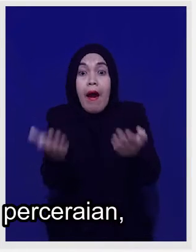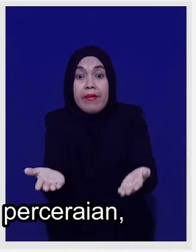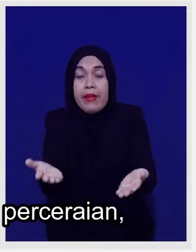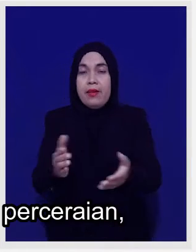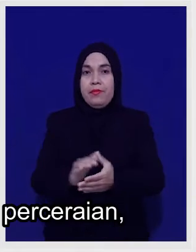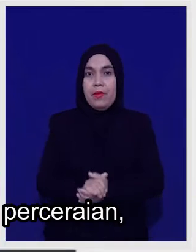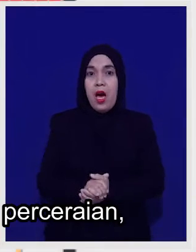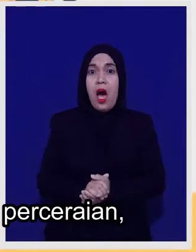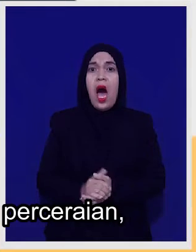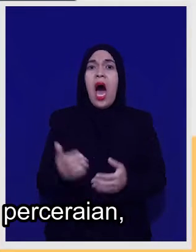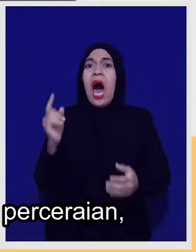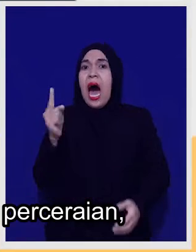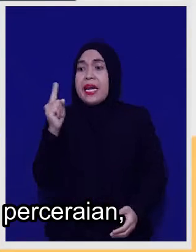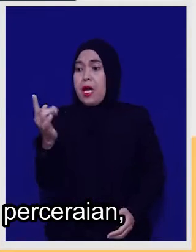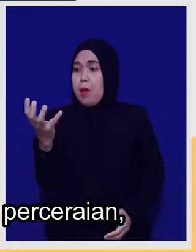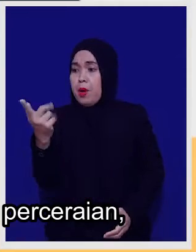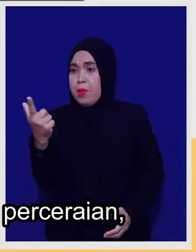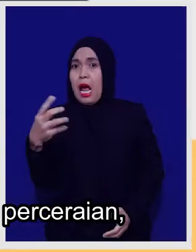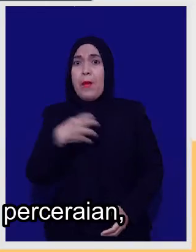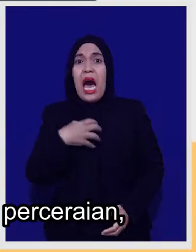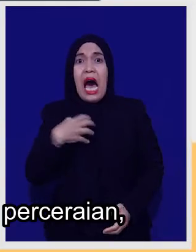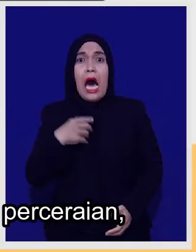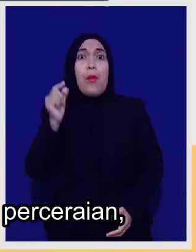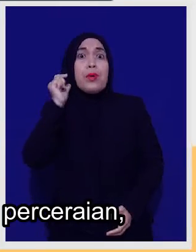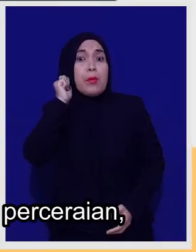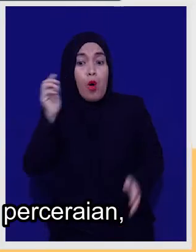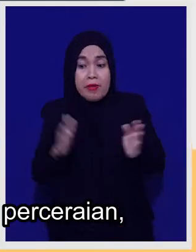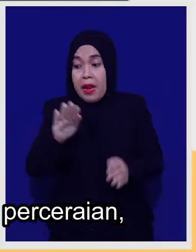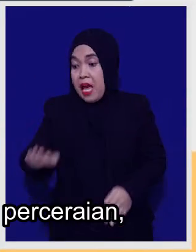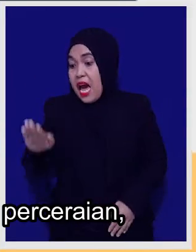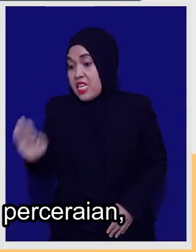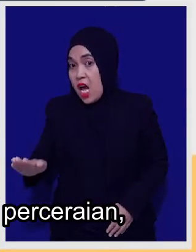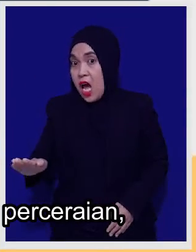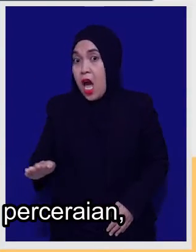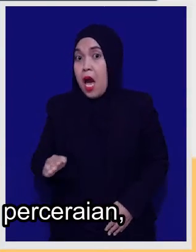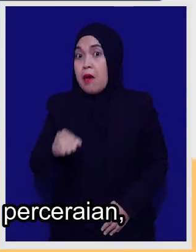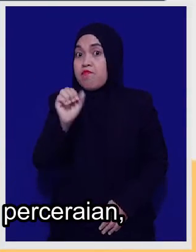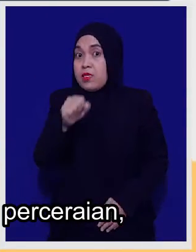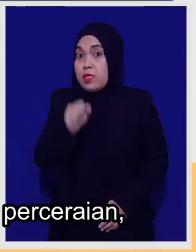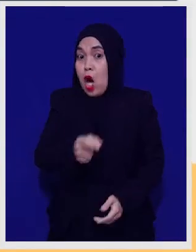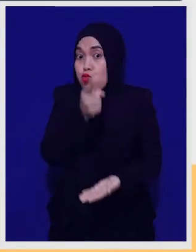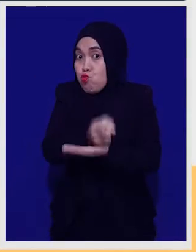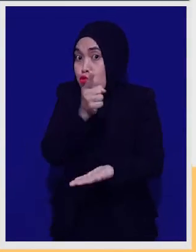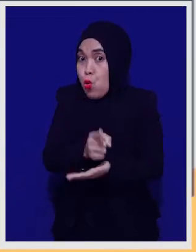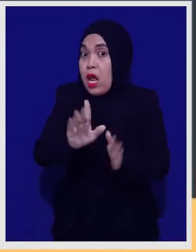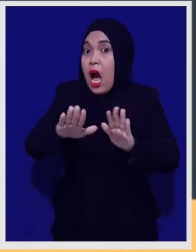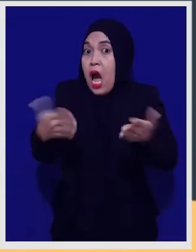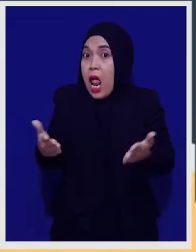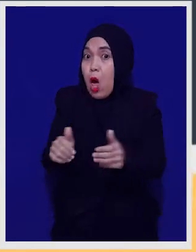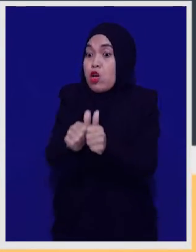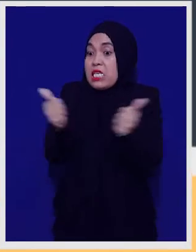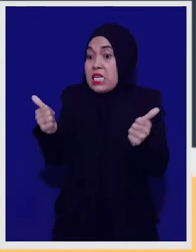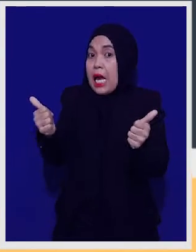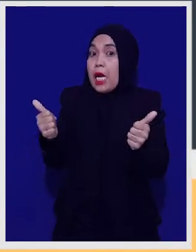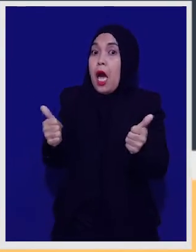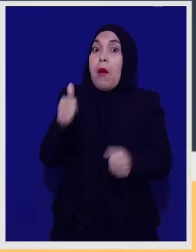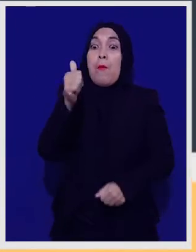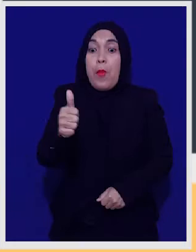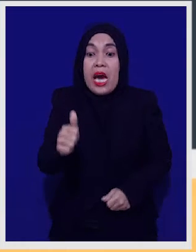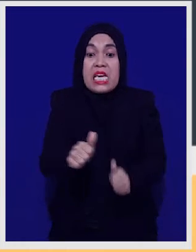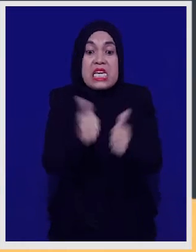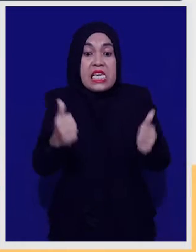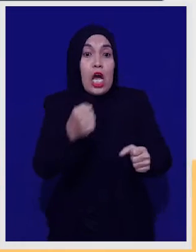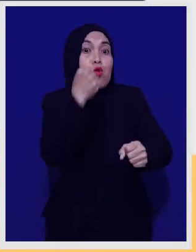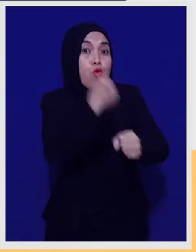Tahukah dun sana, ada hak perempuan jo anak yang bisa dituntut kalau terjadi perceraian dalam pakaro cerai